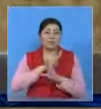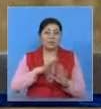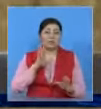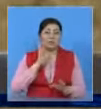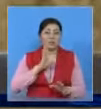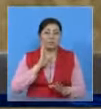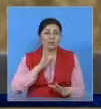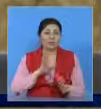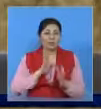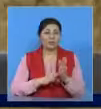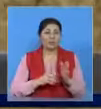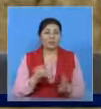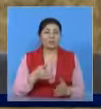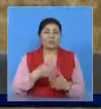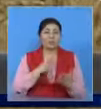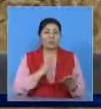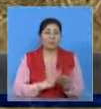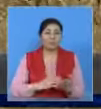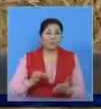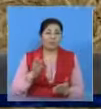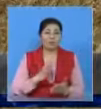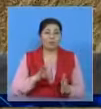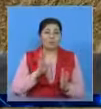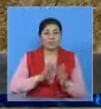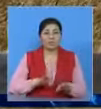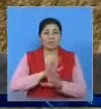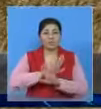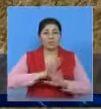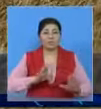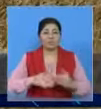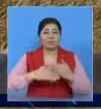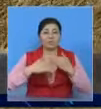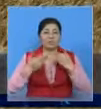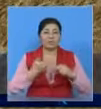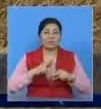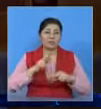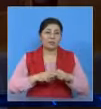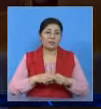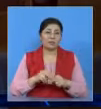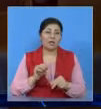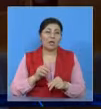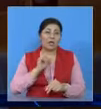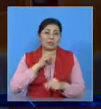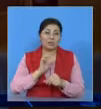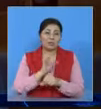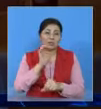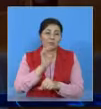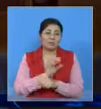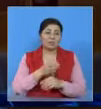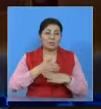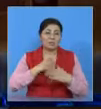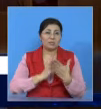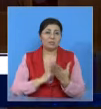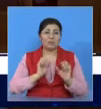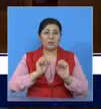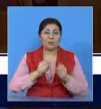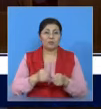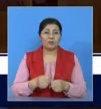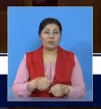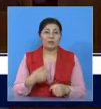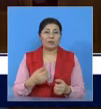Однако без хлеба регион точно не останется. Более того, предусмотрены объемы и на экспорт зерна. Скошено 427 тысяч гектаров зерновых